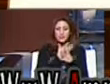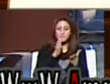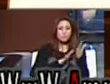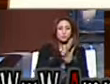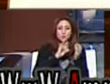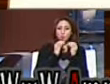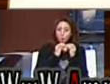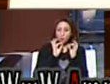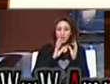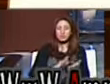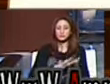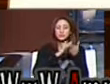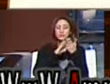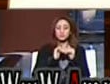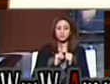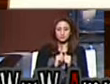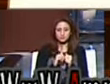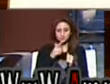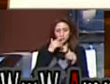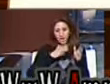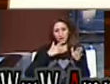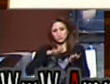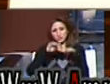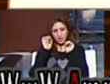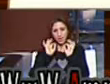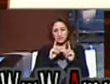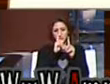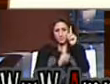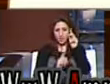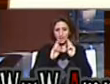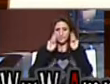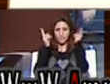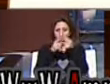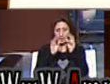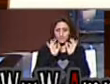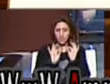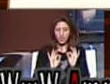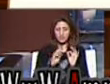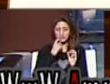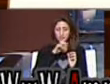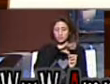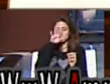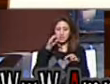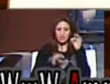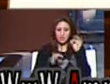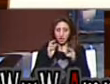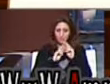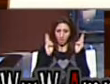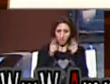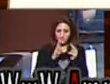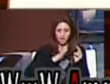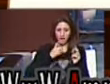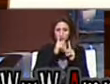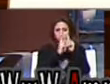الايحاء باجبار النائب العام على اتخاذ قرار معين امر غير مقبول طبعا، حتى لو كانت